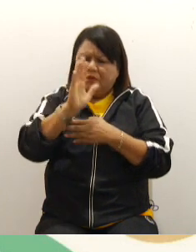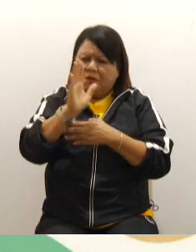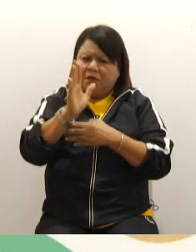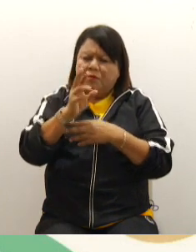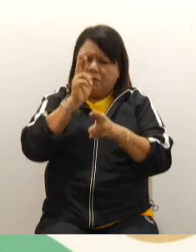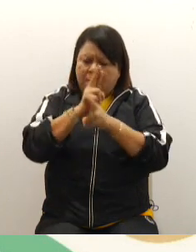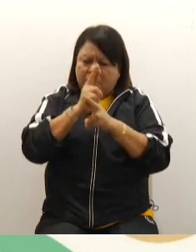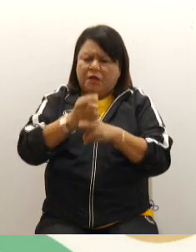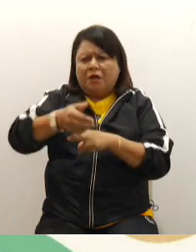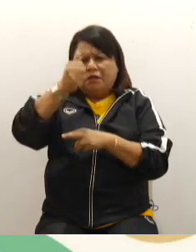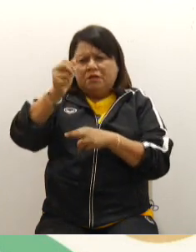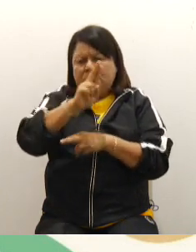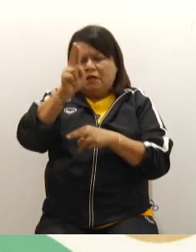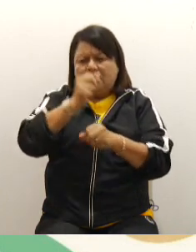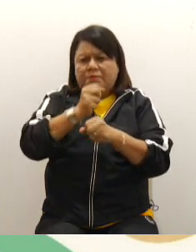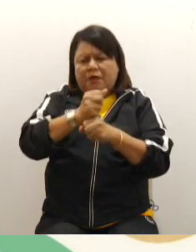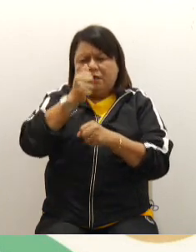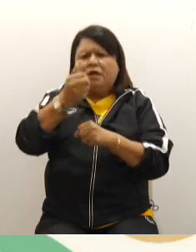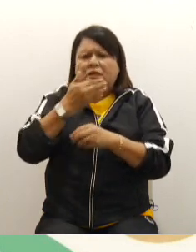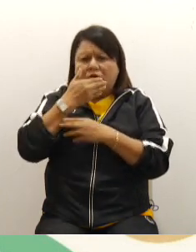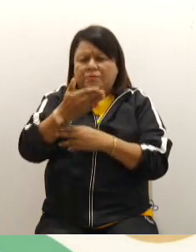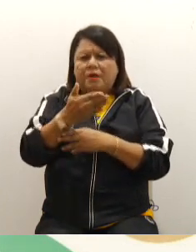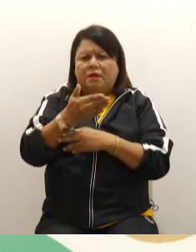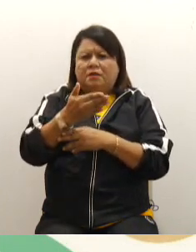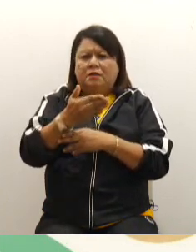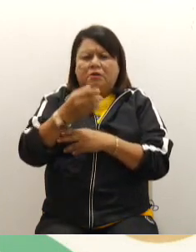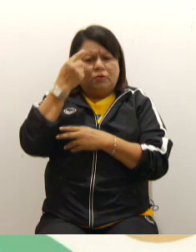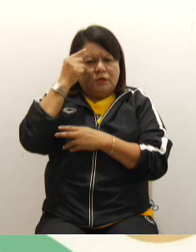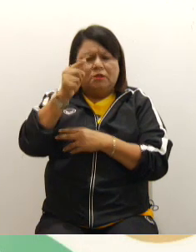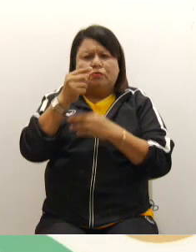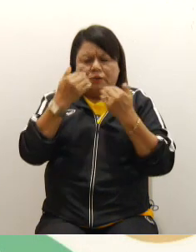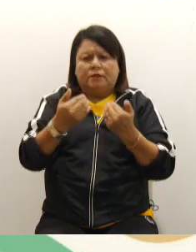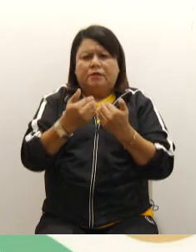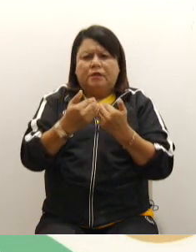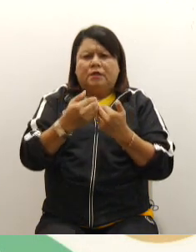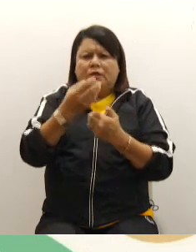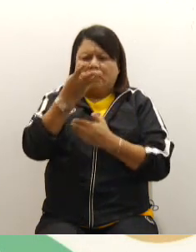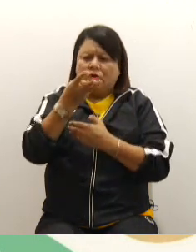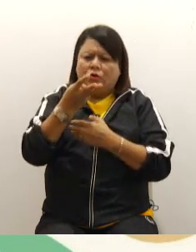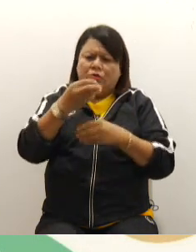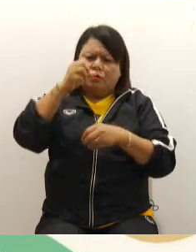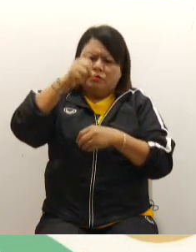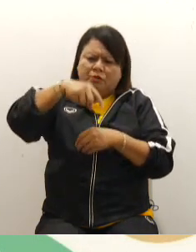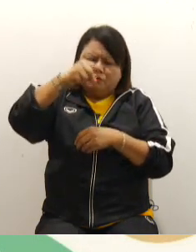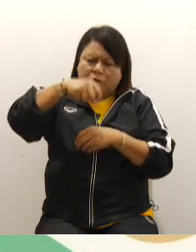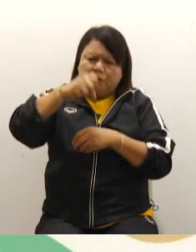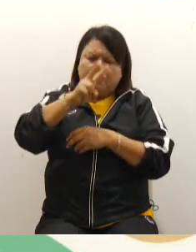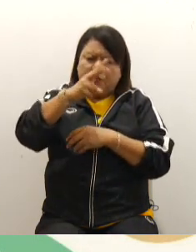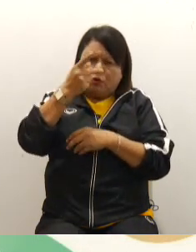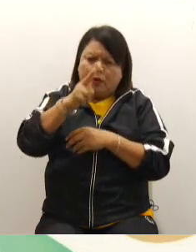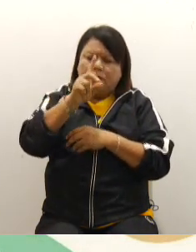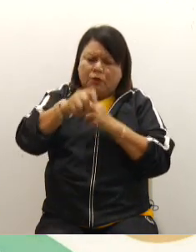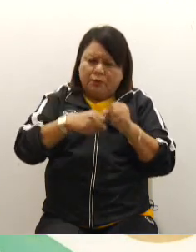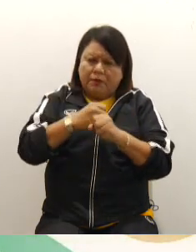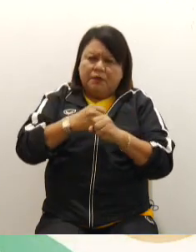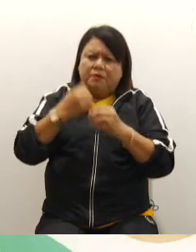าและให้มันดีใช้งานได้ตลอดไปนะคะก็เราต้องนึกถึงตรงนี้ด้วยนะอย่างน้อย2ครั้งต่อปีแต่จริงๆแล้วถ้าในเมืองไทยนะ